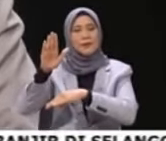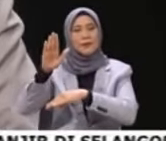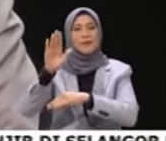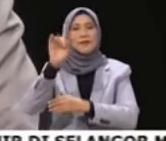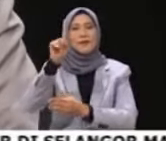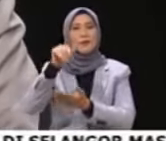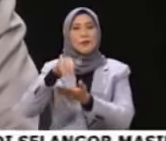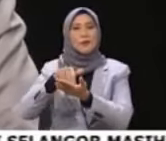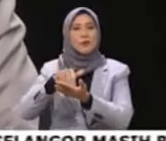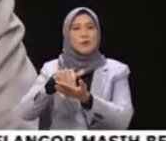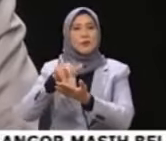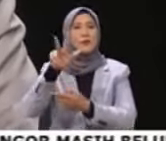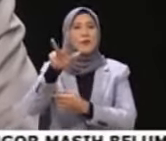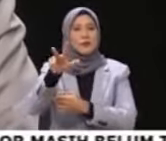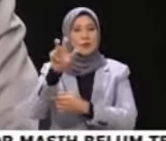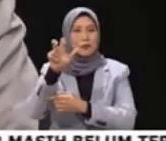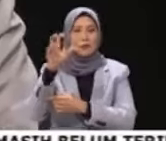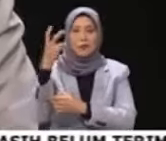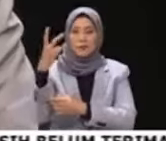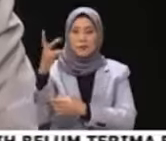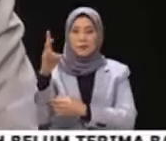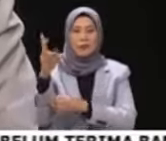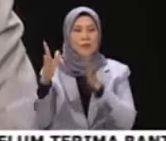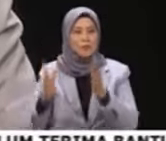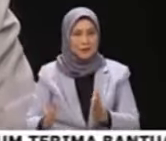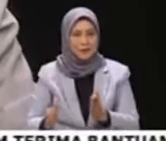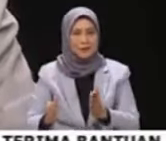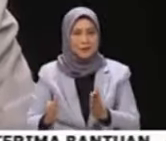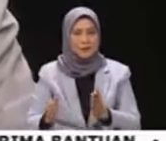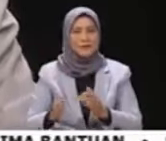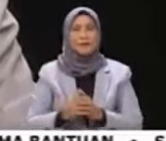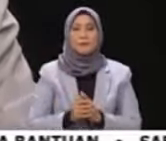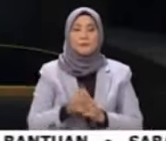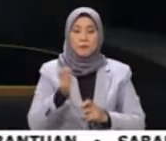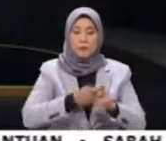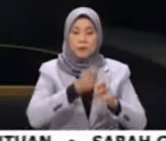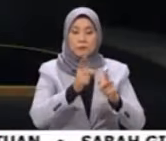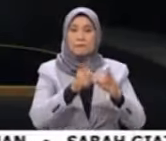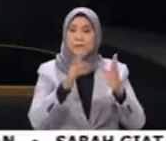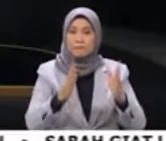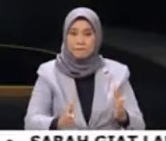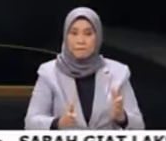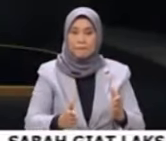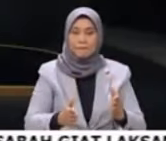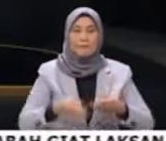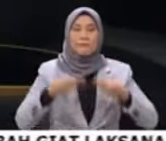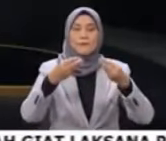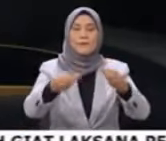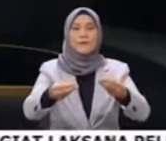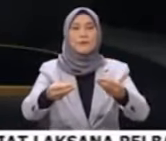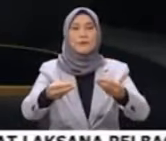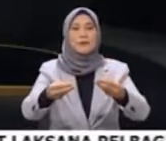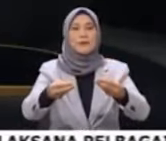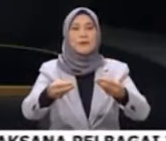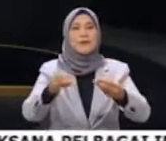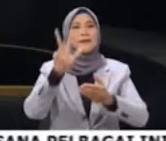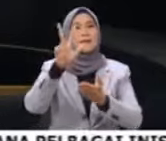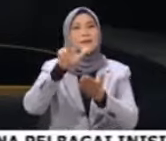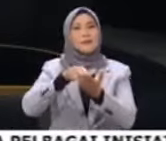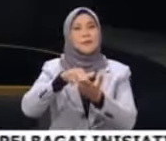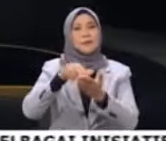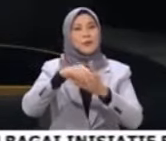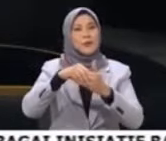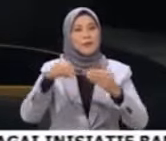sebanyak 1,317 orang. Setiap peserta kita berikan sebanyak